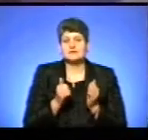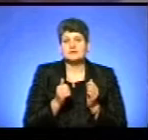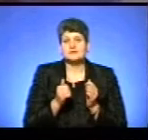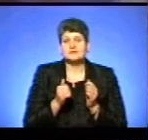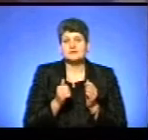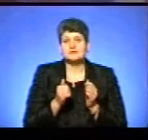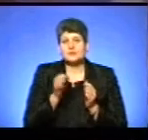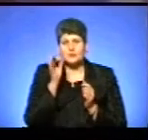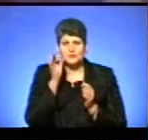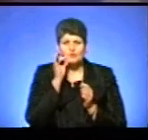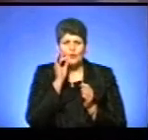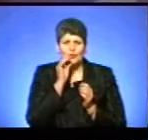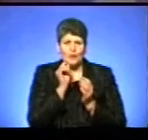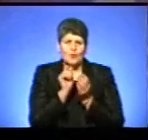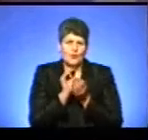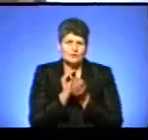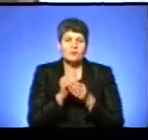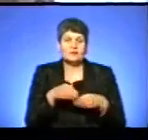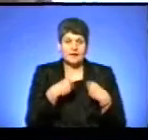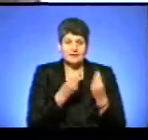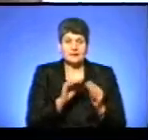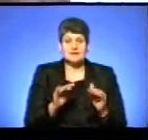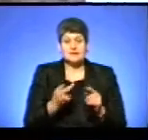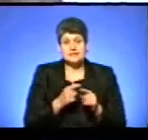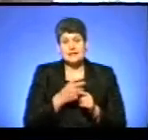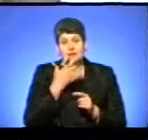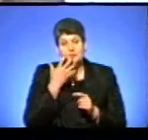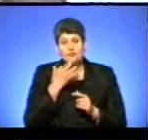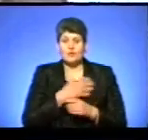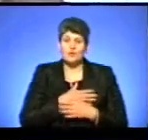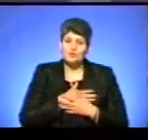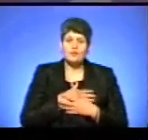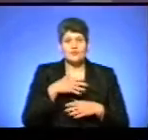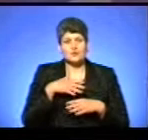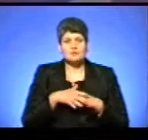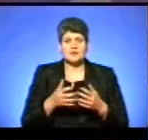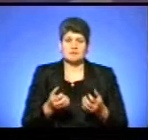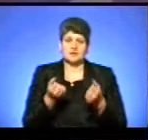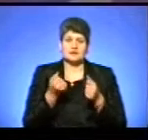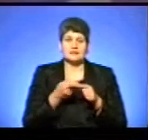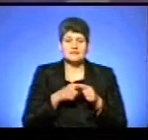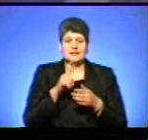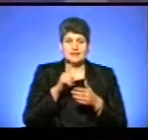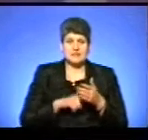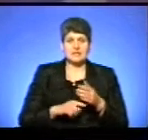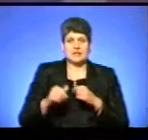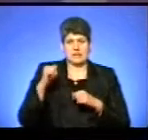шматочок солодкого, який переданий від діток, це є тепло, це є любов, це є розуміння і підтримка, це є надійний тил.